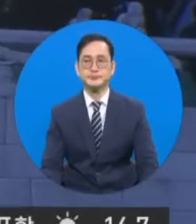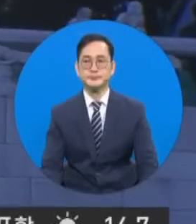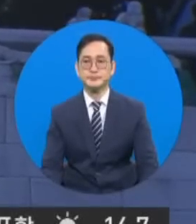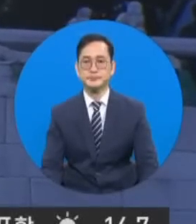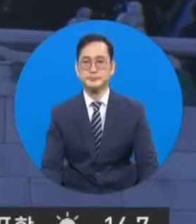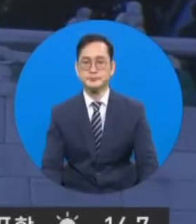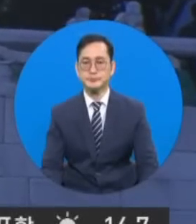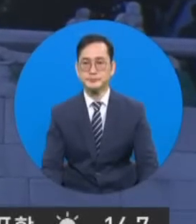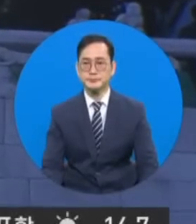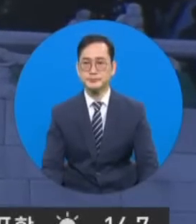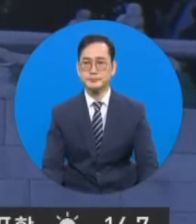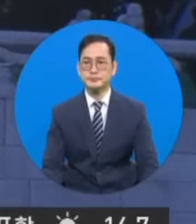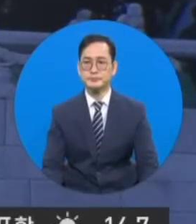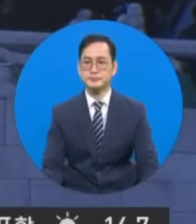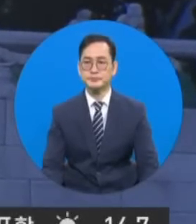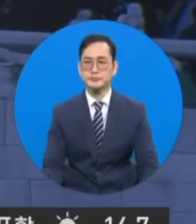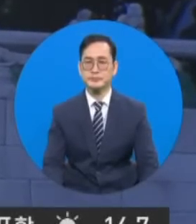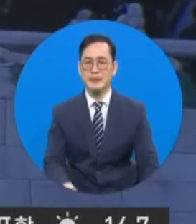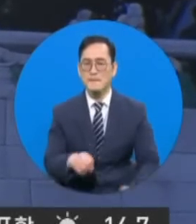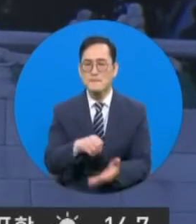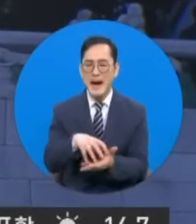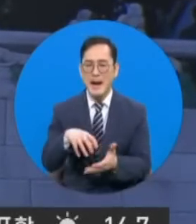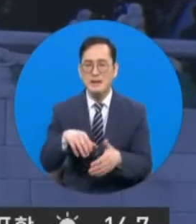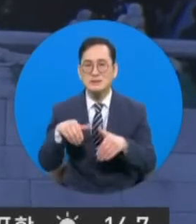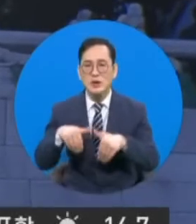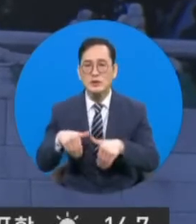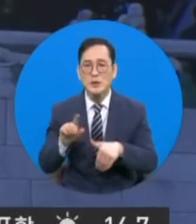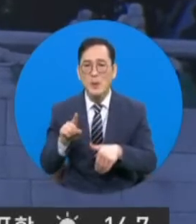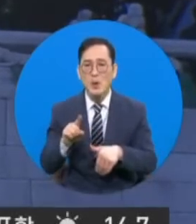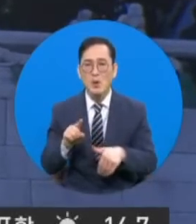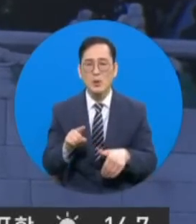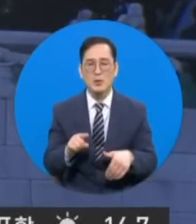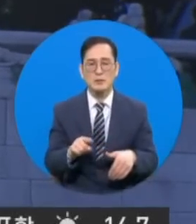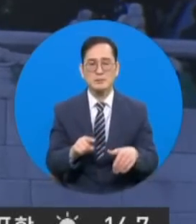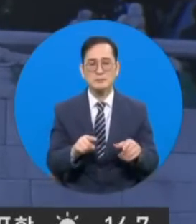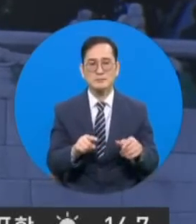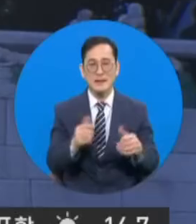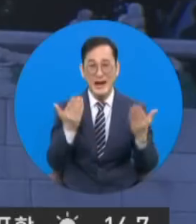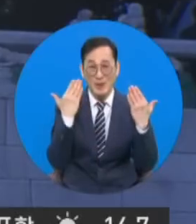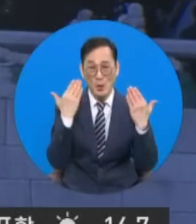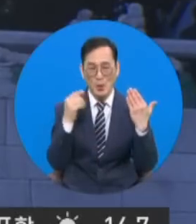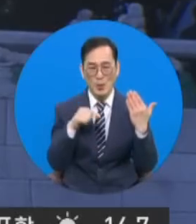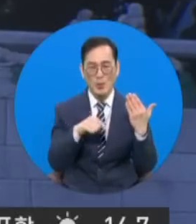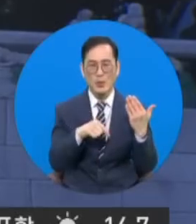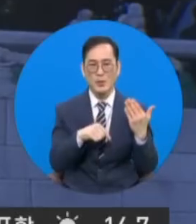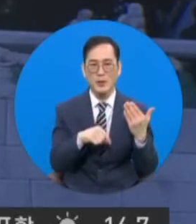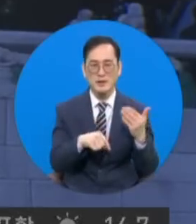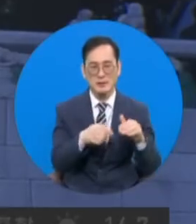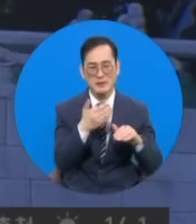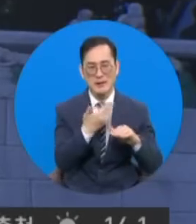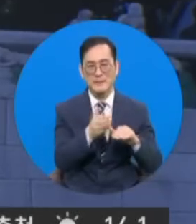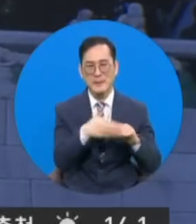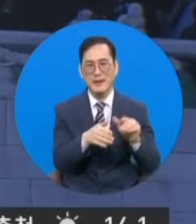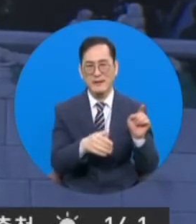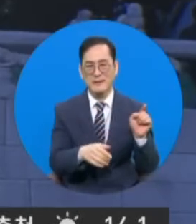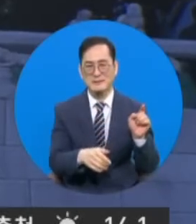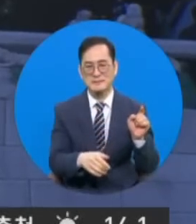이 빵셔틀은 소위 학창시절 때 일진들이 못살게 군은